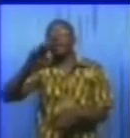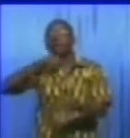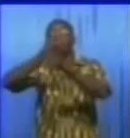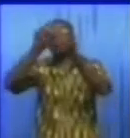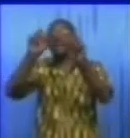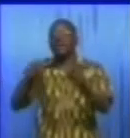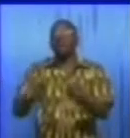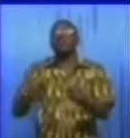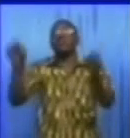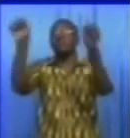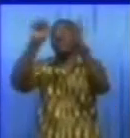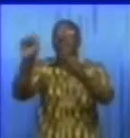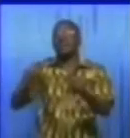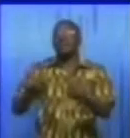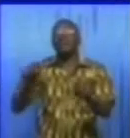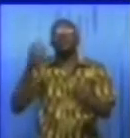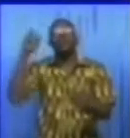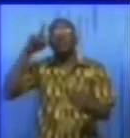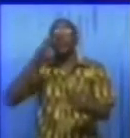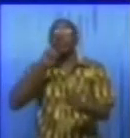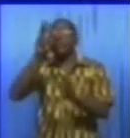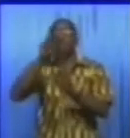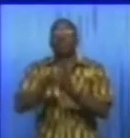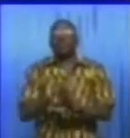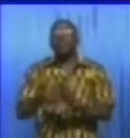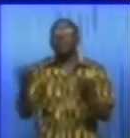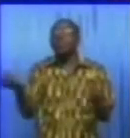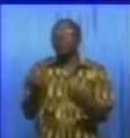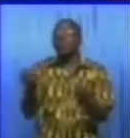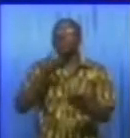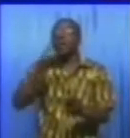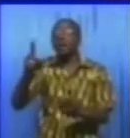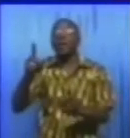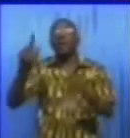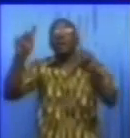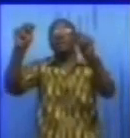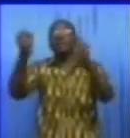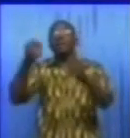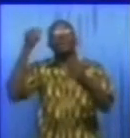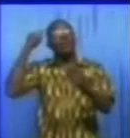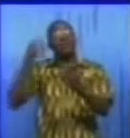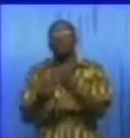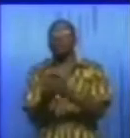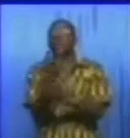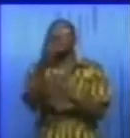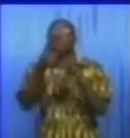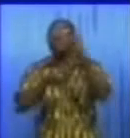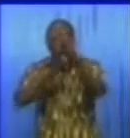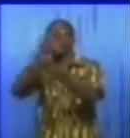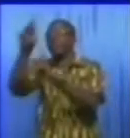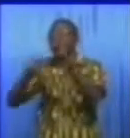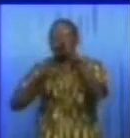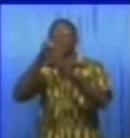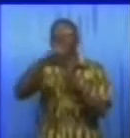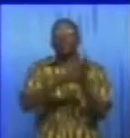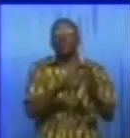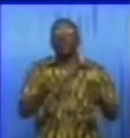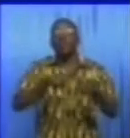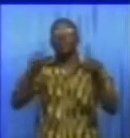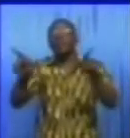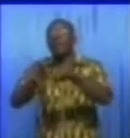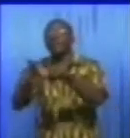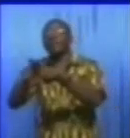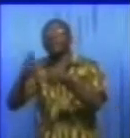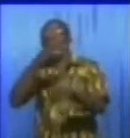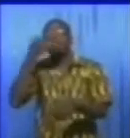des statistiques, savoir exactement où est-ce qu'on en est en termes de taux de croissance de la population, mais aussi permettre de